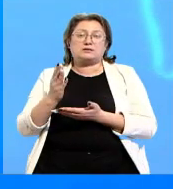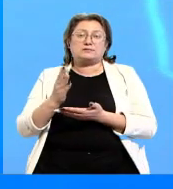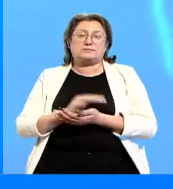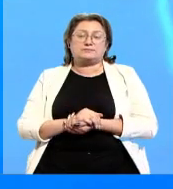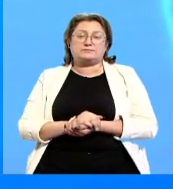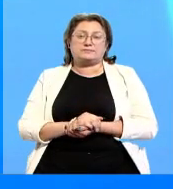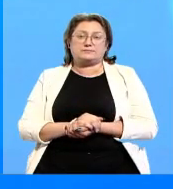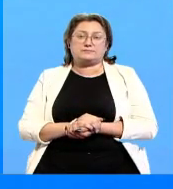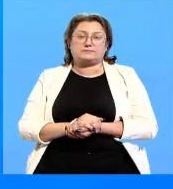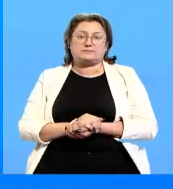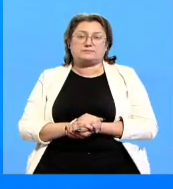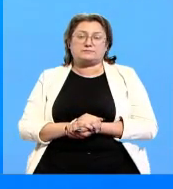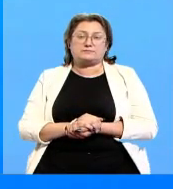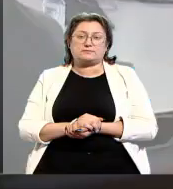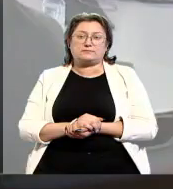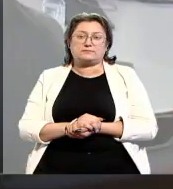кәсіпкерлерді қолдау көрсету.